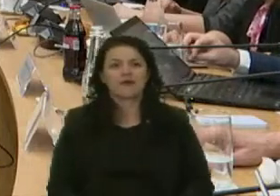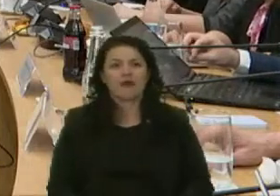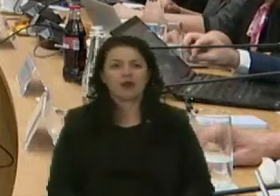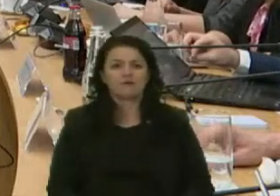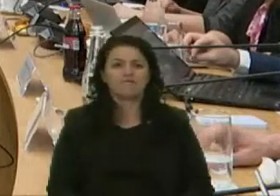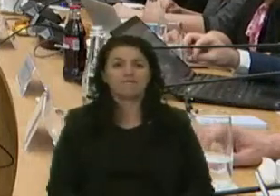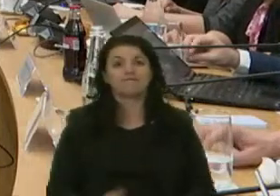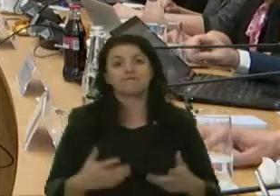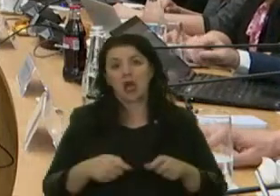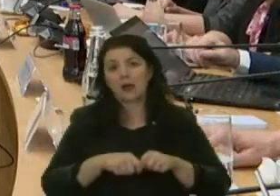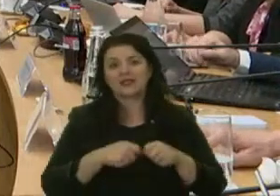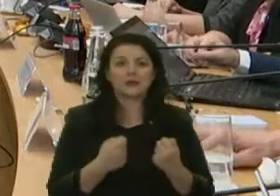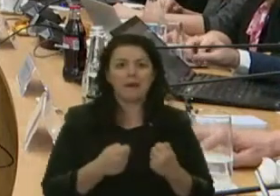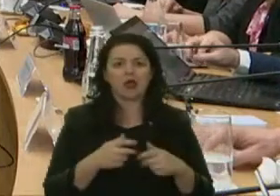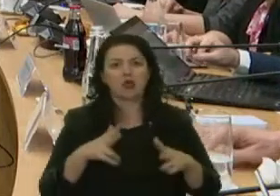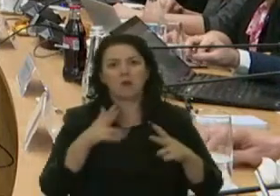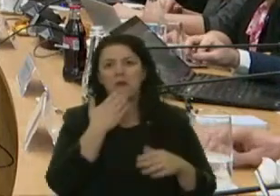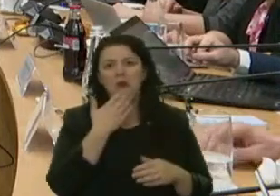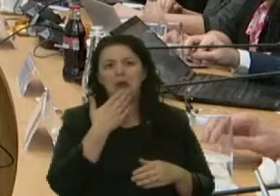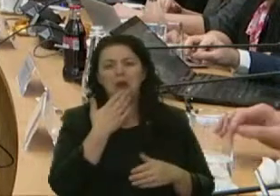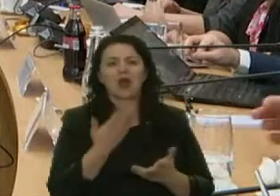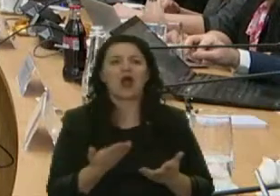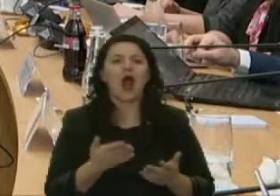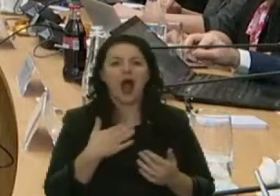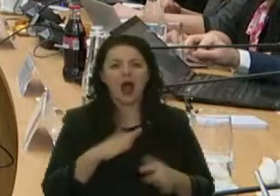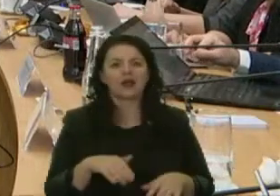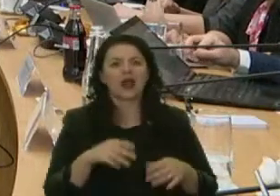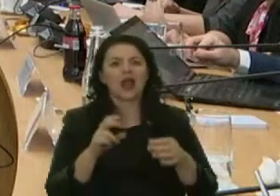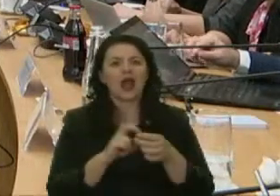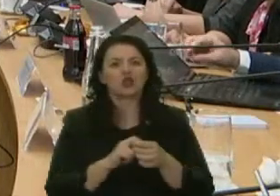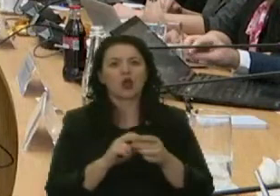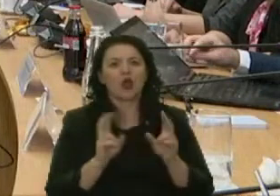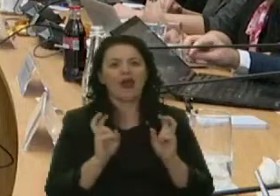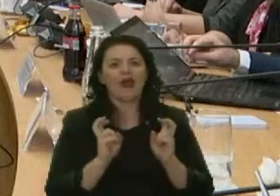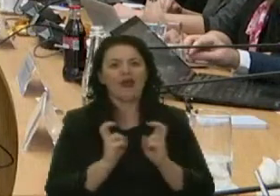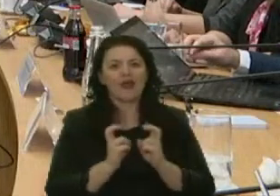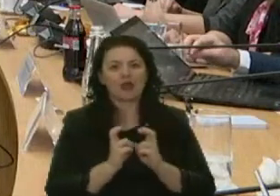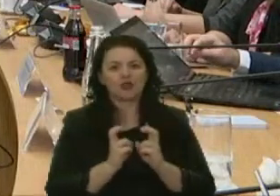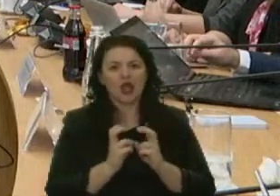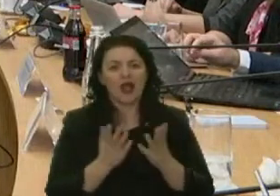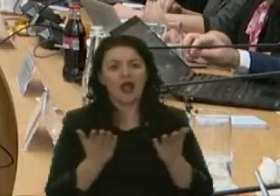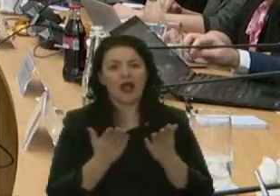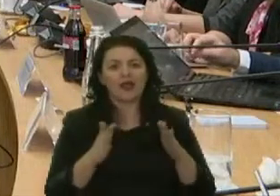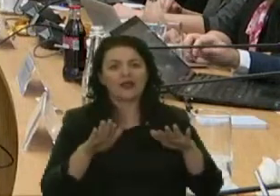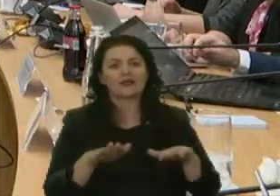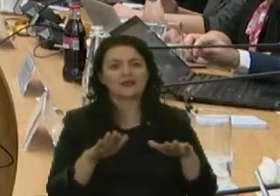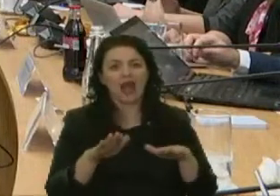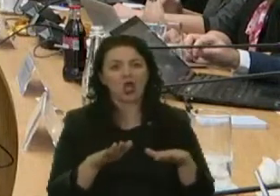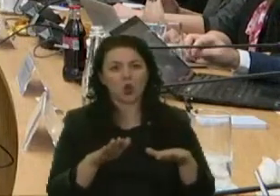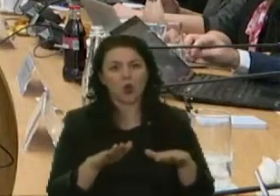monotonia Aș vrea să vă întreb că tot are legătură cu energia Cum stăm și care este